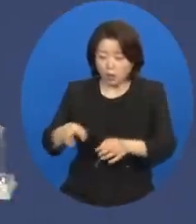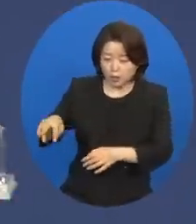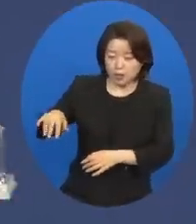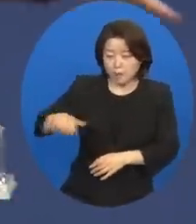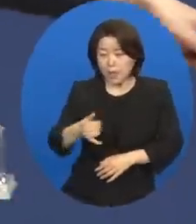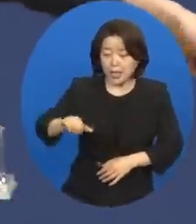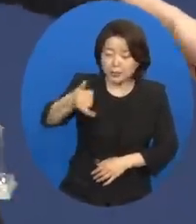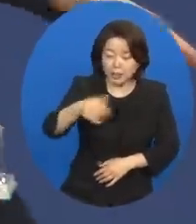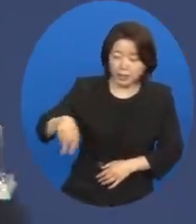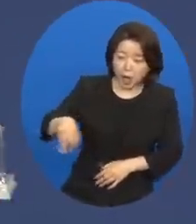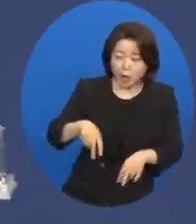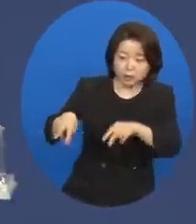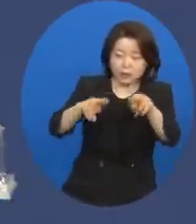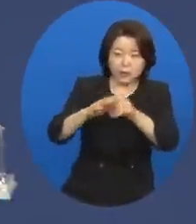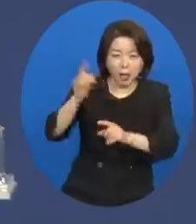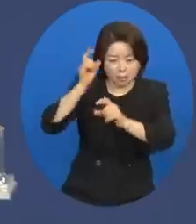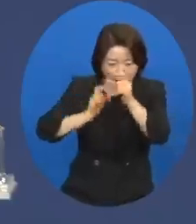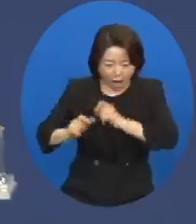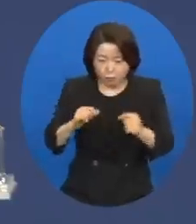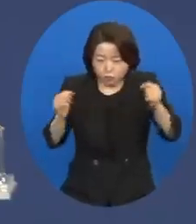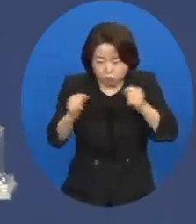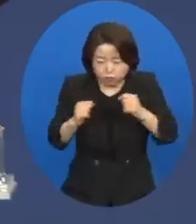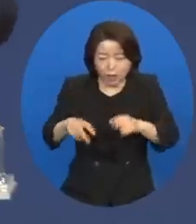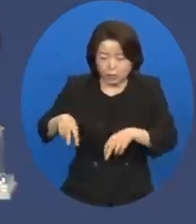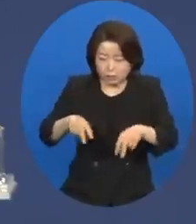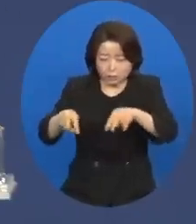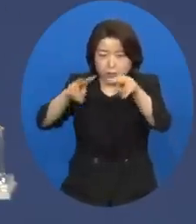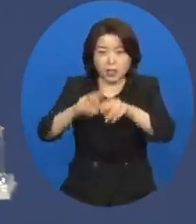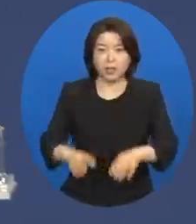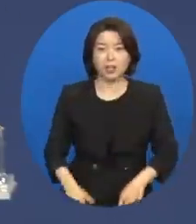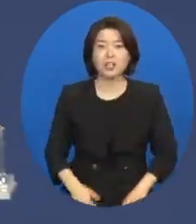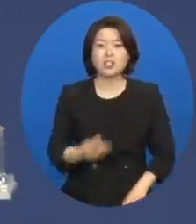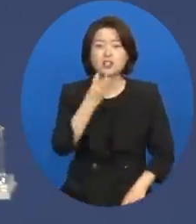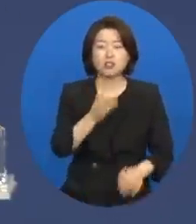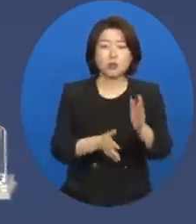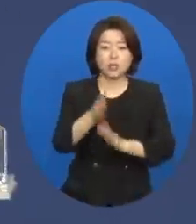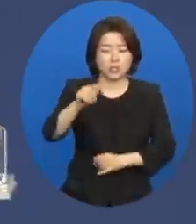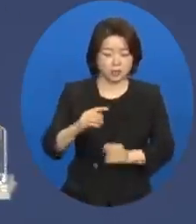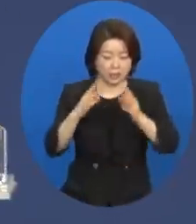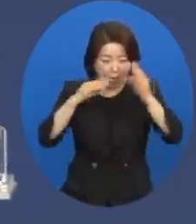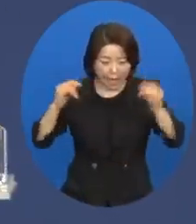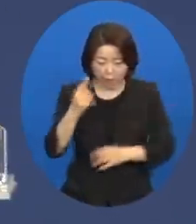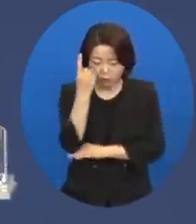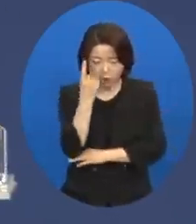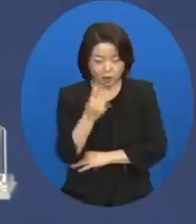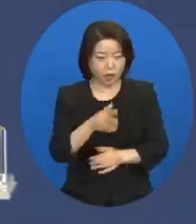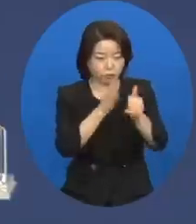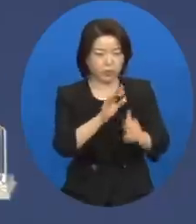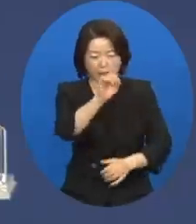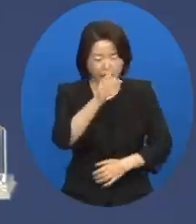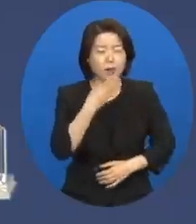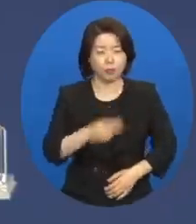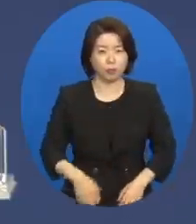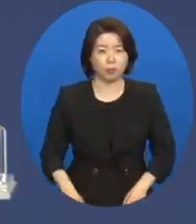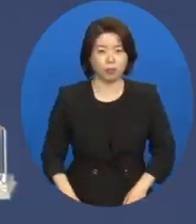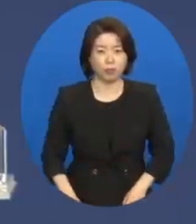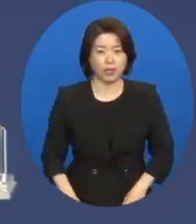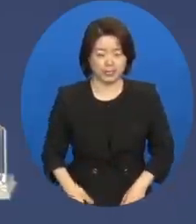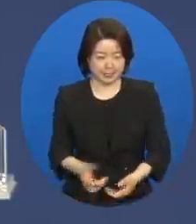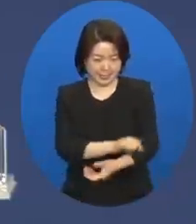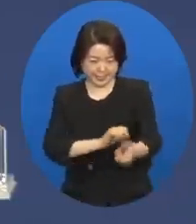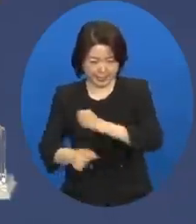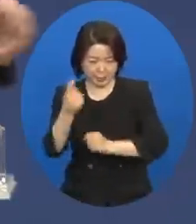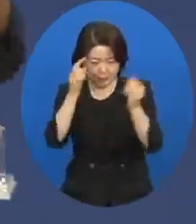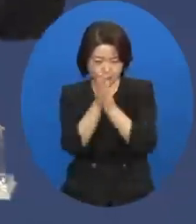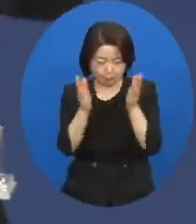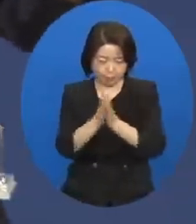데이트한다고 그리고 밤을 새면서 거기 있는 거예요. 서울 시민 중에 한강을 지켜달라고 부탁한 사람 아무도 없어요. 적극적으로